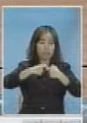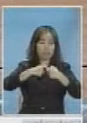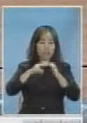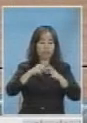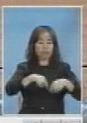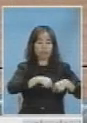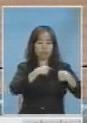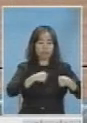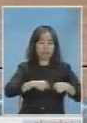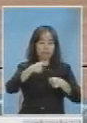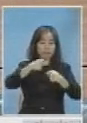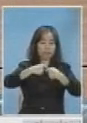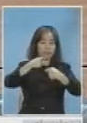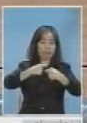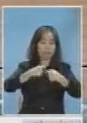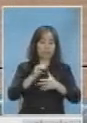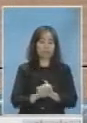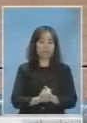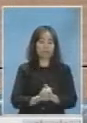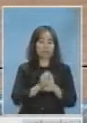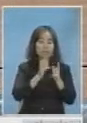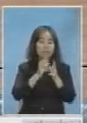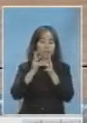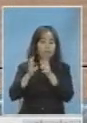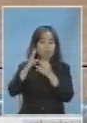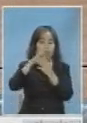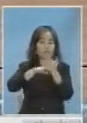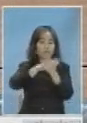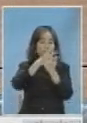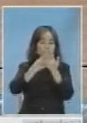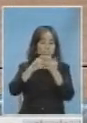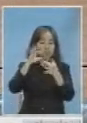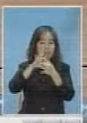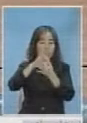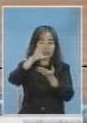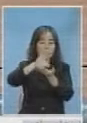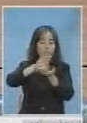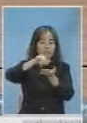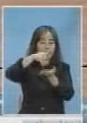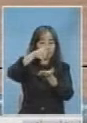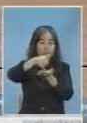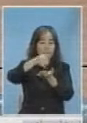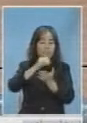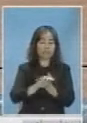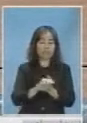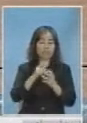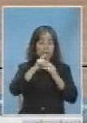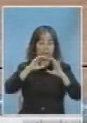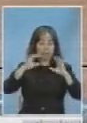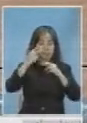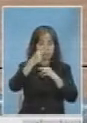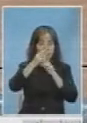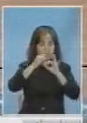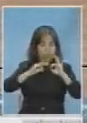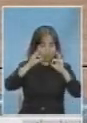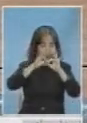ใจและจุดยึดเหนี่ยวของสังคมนี่คือในนโยบายความมั่นคงแห่งชาติรัฐบาลให้ความสำคัญกับเรื่องนี้ไหมครับ